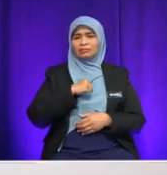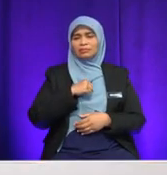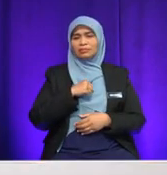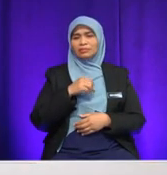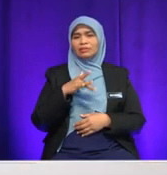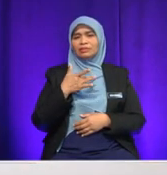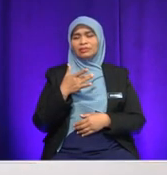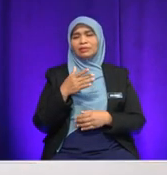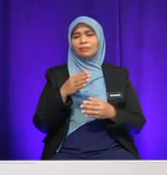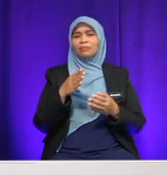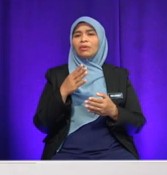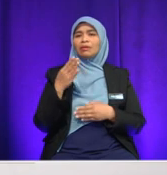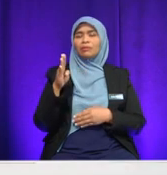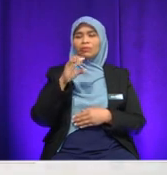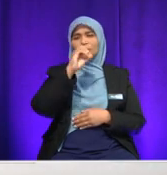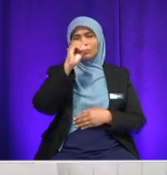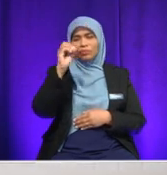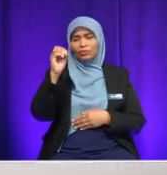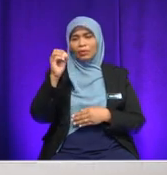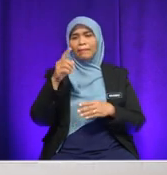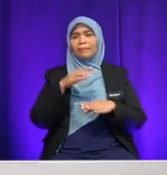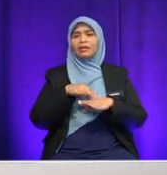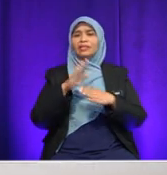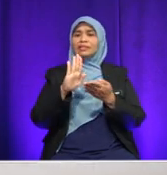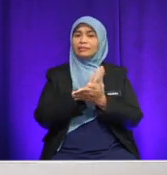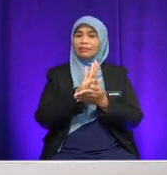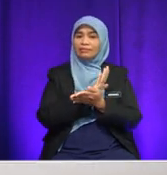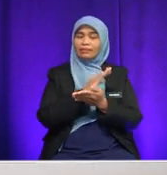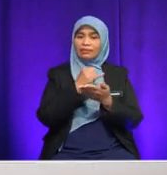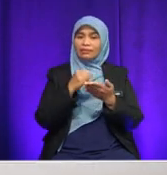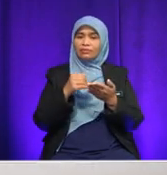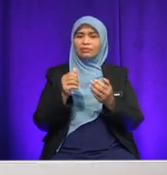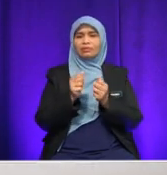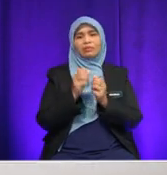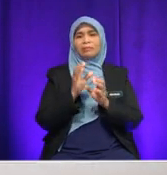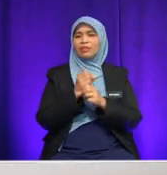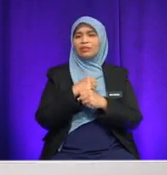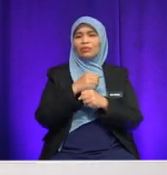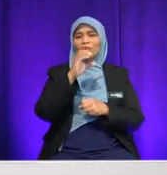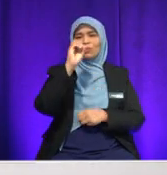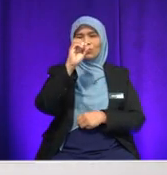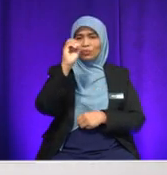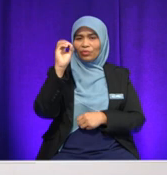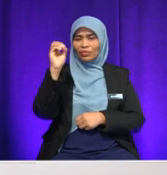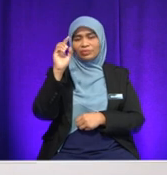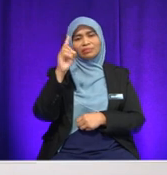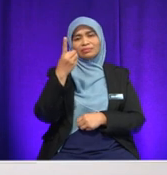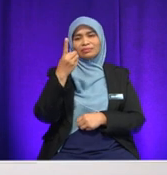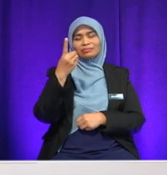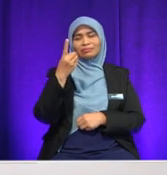menterjemahkan tafsiran kosongnya pada kertas lukisan dengan bentuk kosong sahaja. Macam yang Cikgu Mai tulis